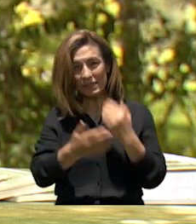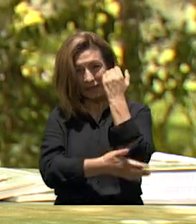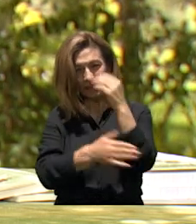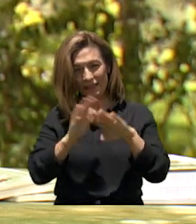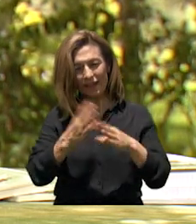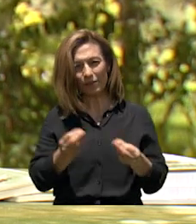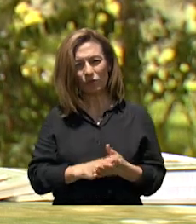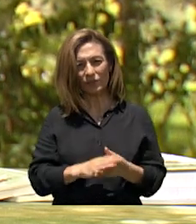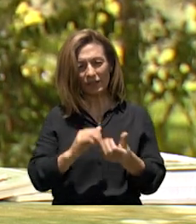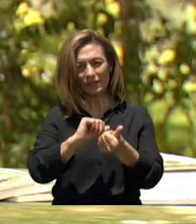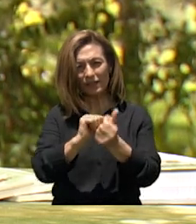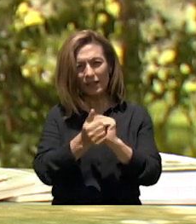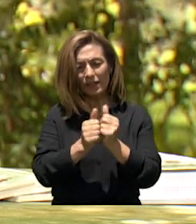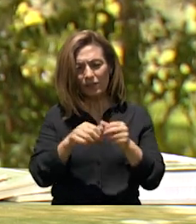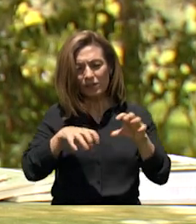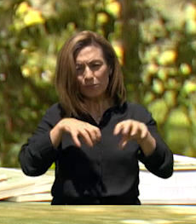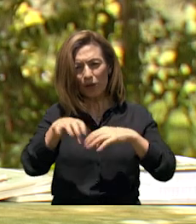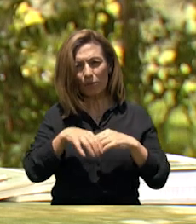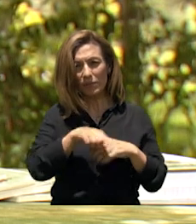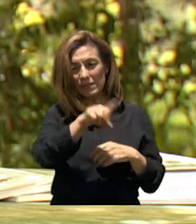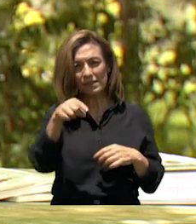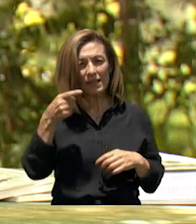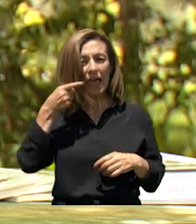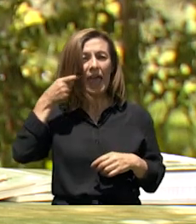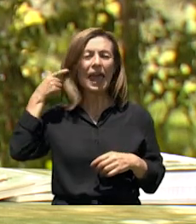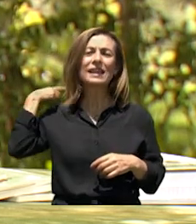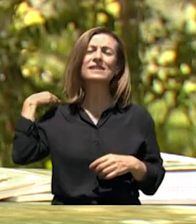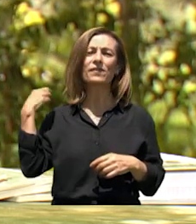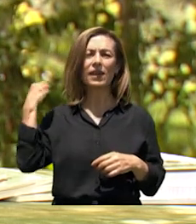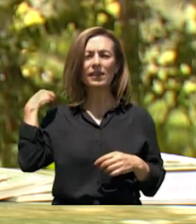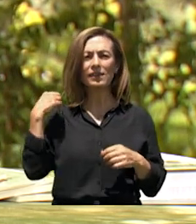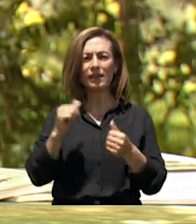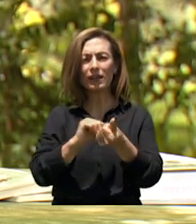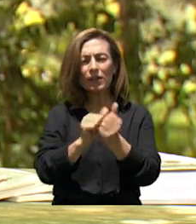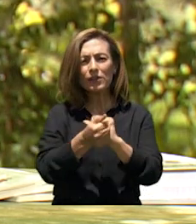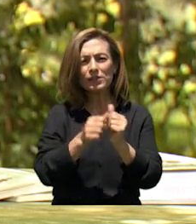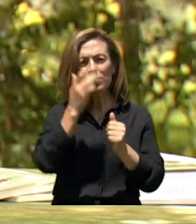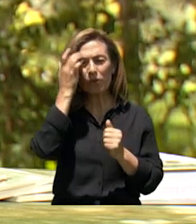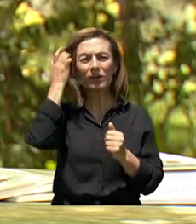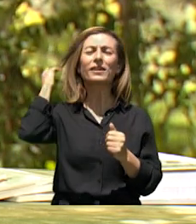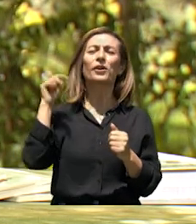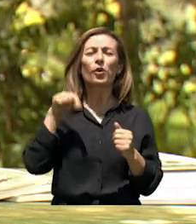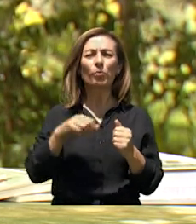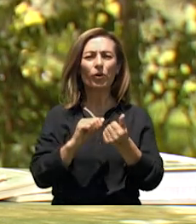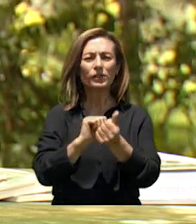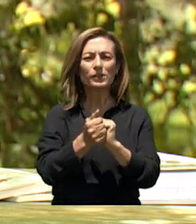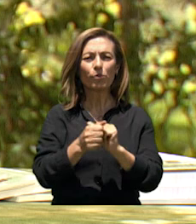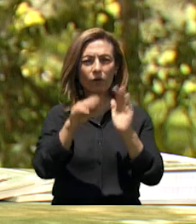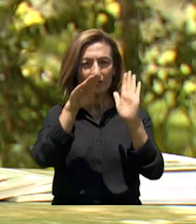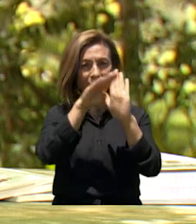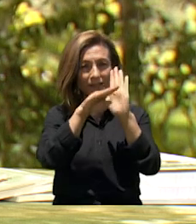bir spor kuşağı mız da size geleneksel ve Çağdaş Spor dallarından ve bu spor dallarının